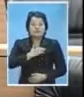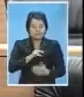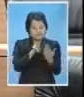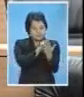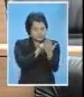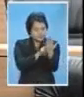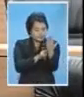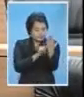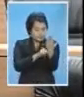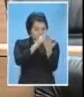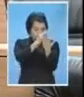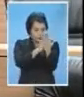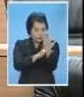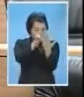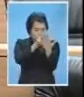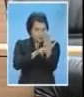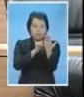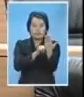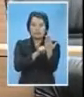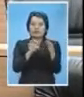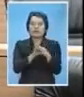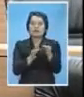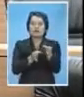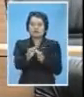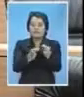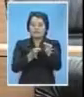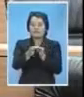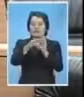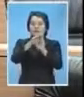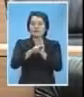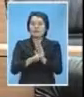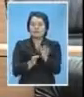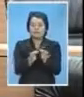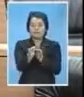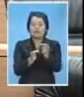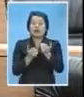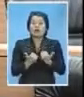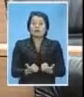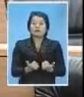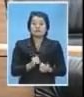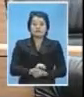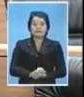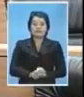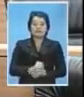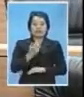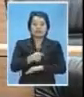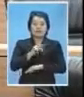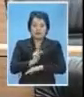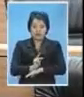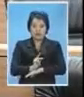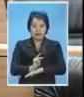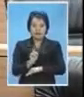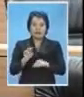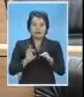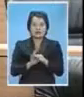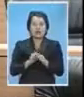ระของการแถลงนโยบายวันนี้ท่านประธานคงจะจำได้ในฐานะที่ท่านประธานเค